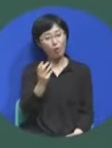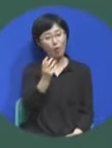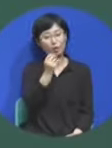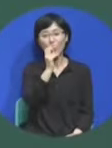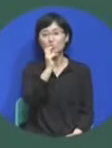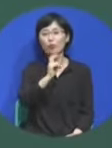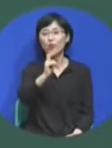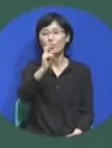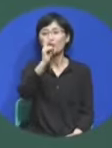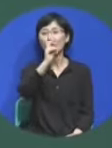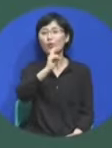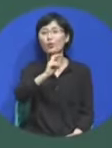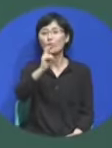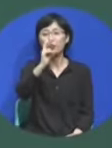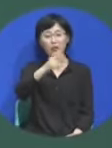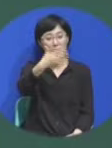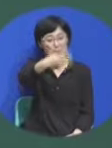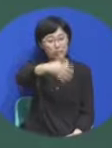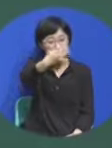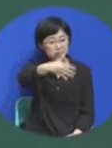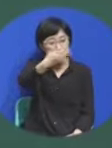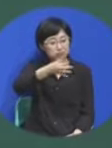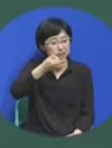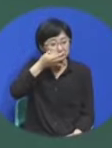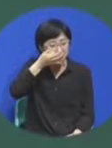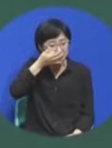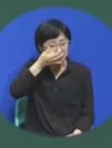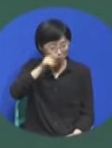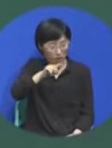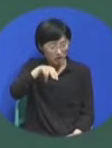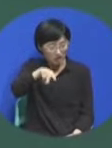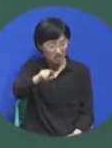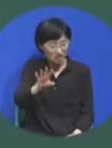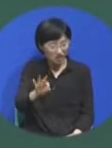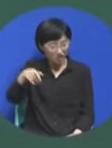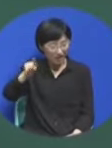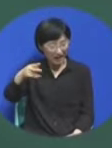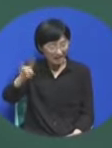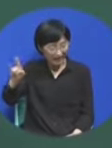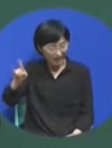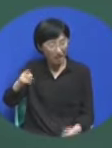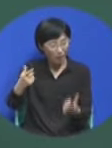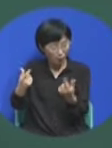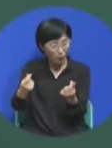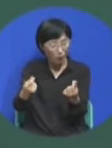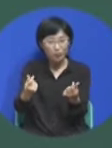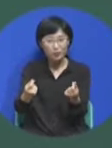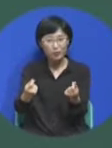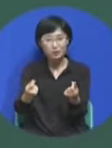노래하는 그런 대원들 어떤 그런 의미로 이제 성가대 이렇게 또 표현을 쓰기도 하는 것 같아요.